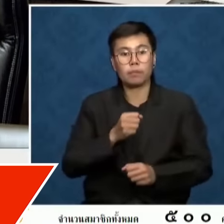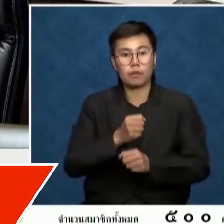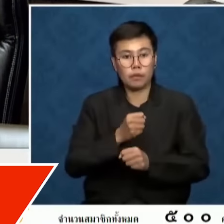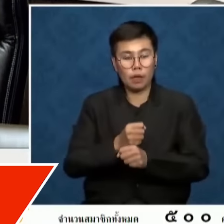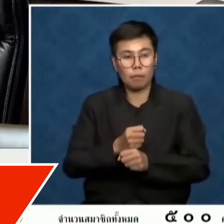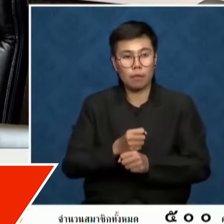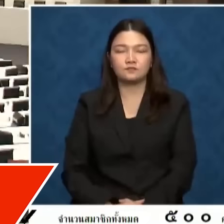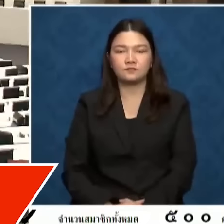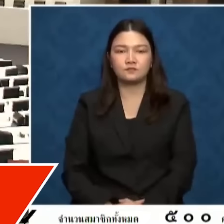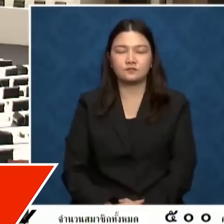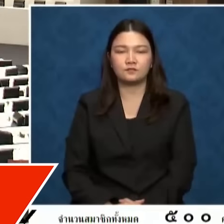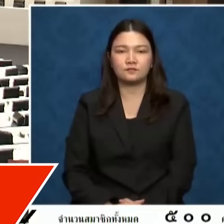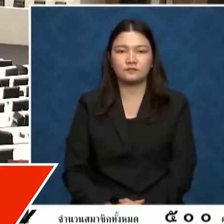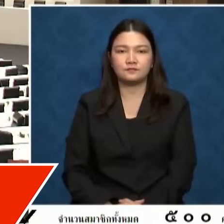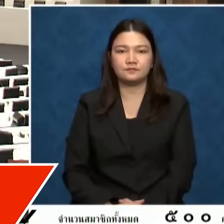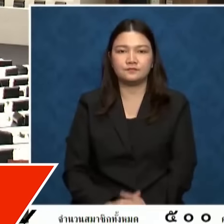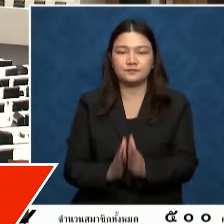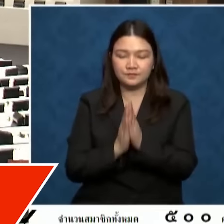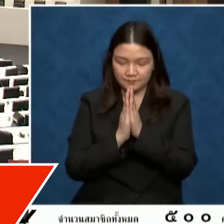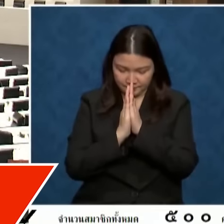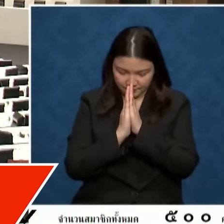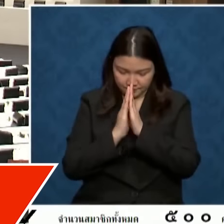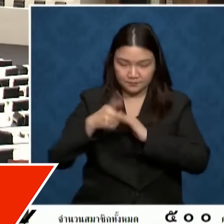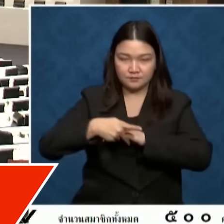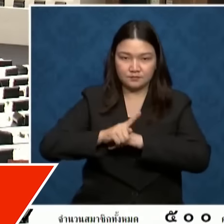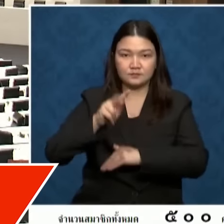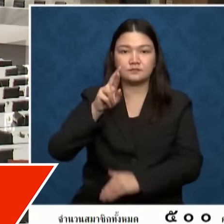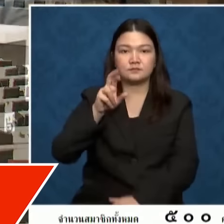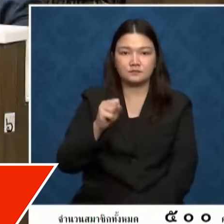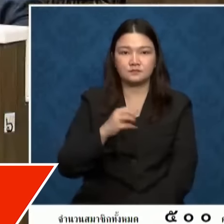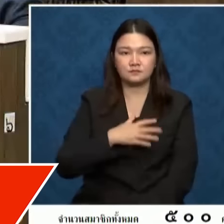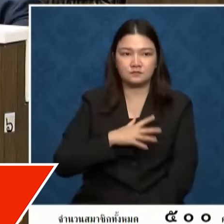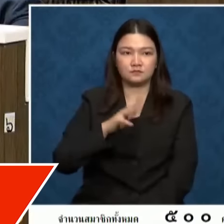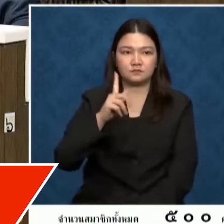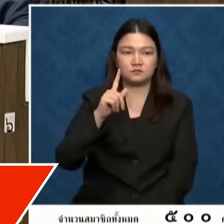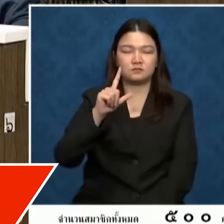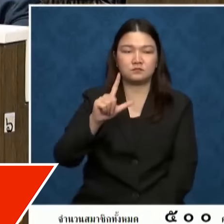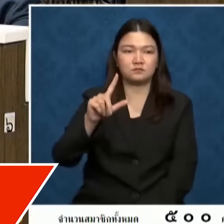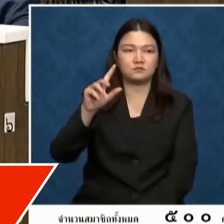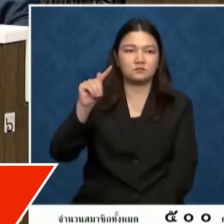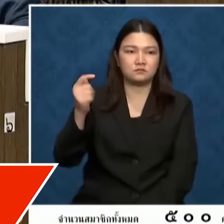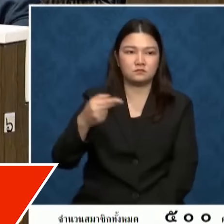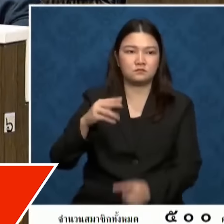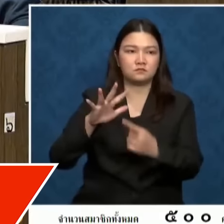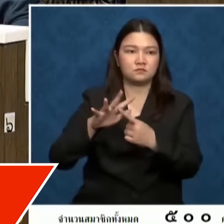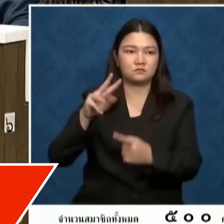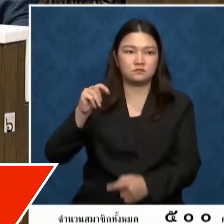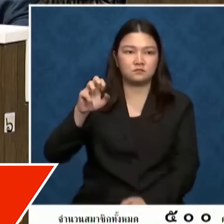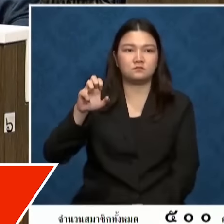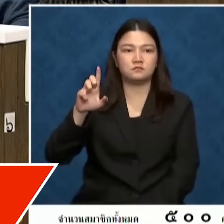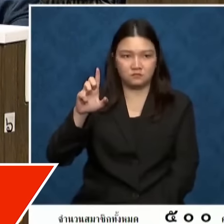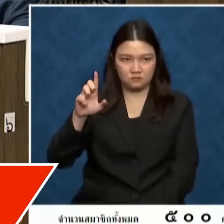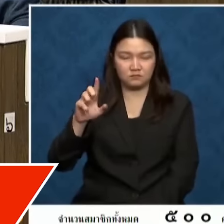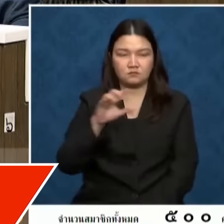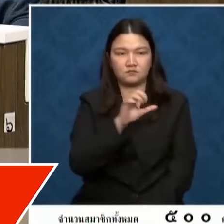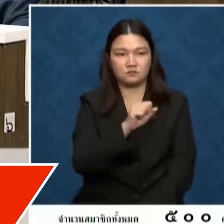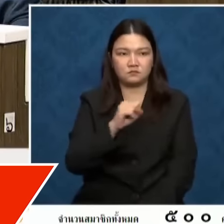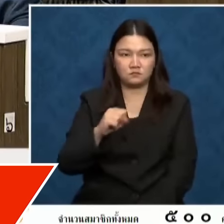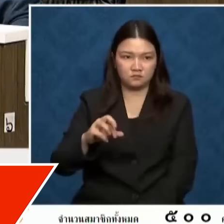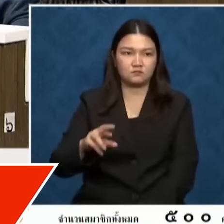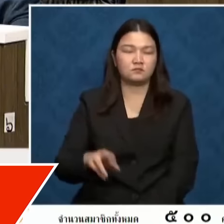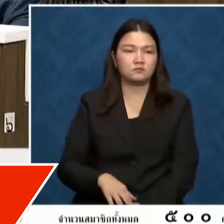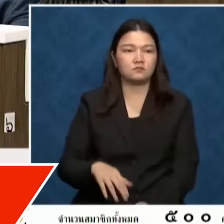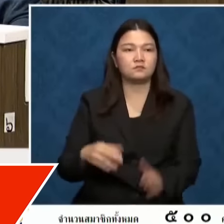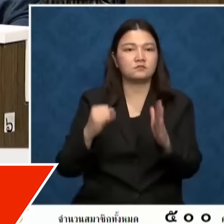ส่นนี้ขอบคณค่ะเรีนประทานสภาที่เขารบครั ผมชนธานีครั ชนธานีเชื่อน้อย พูดแทนราศดรลำปางเขศ